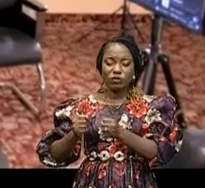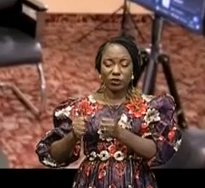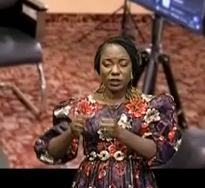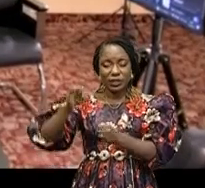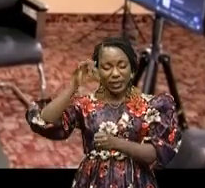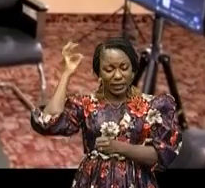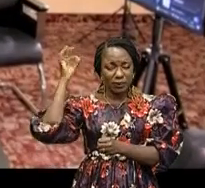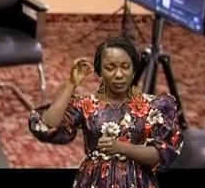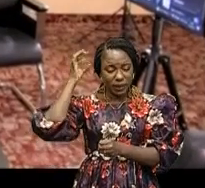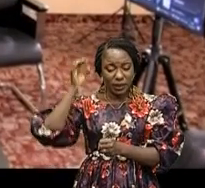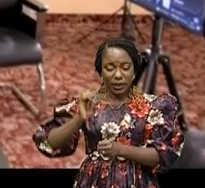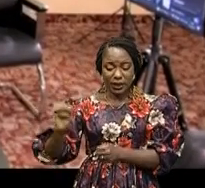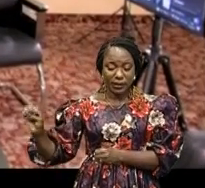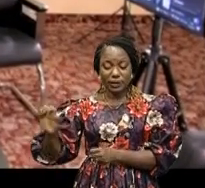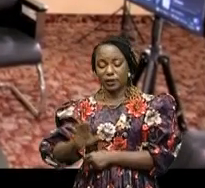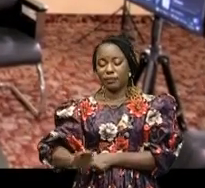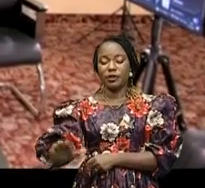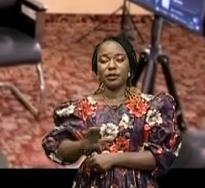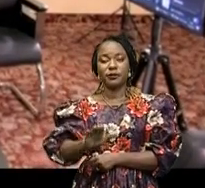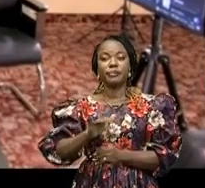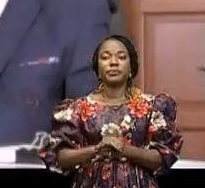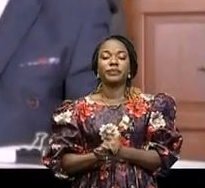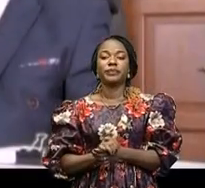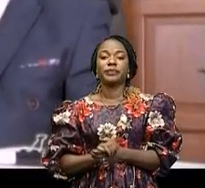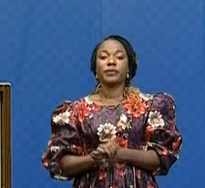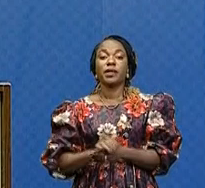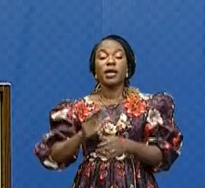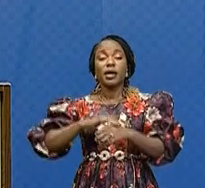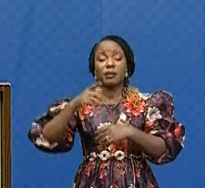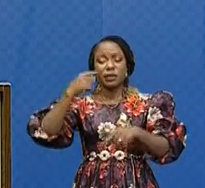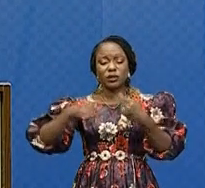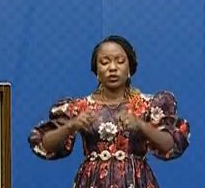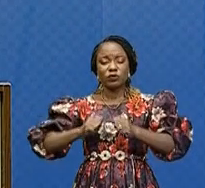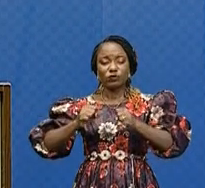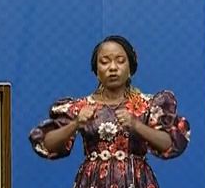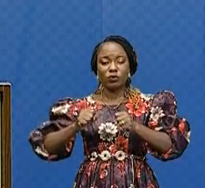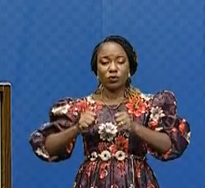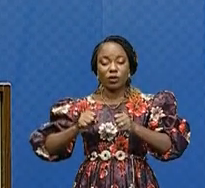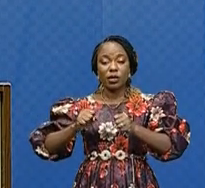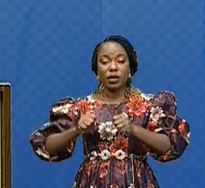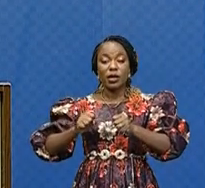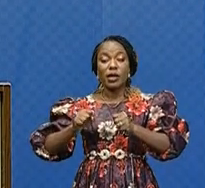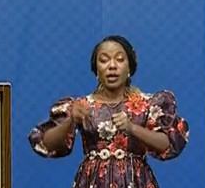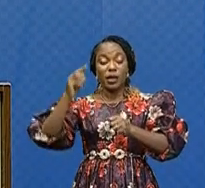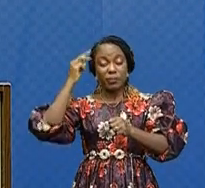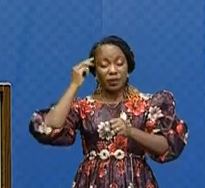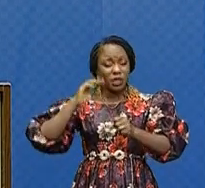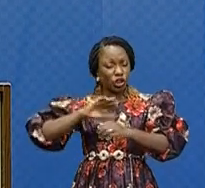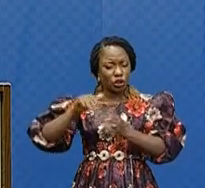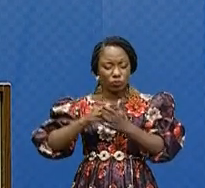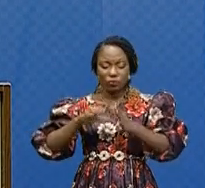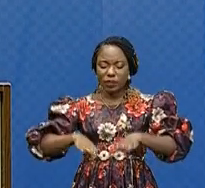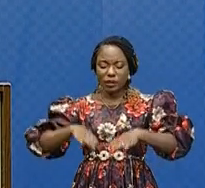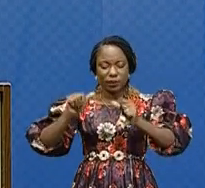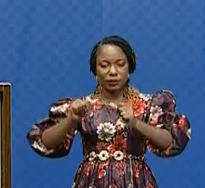cette partie de la République démocratique du Congo. Après débat et délibération, le Conseil a adopté ce projet